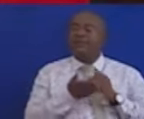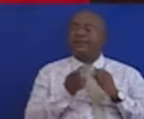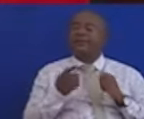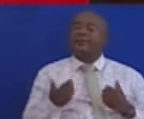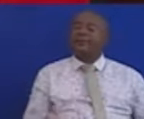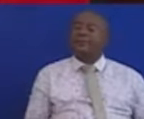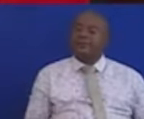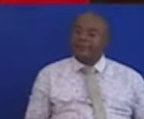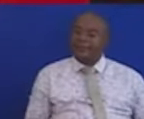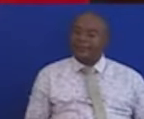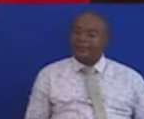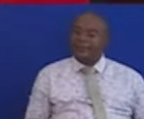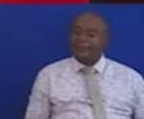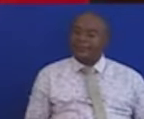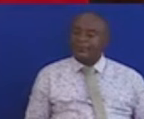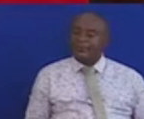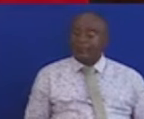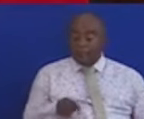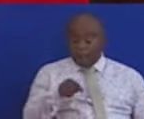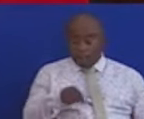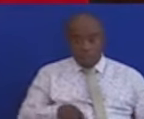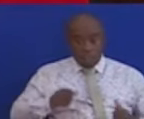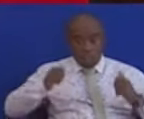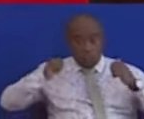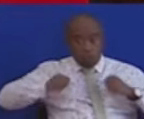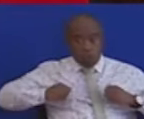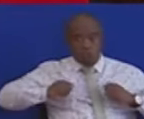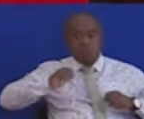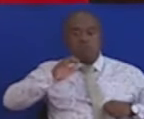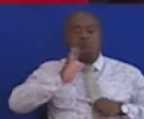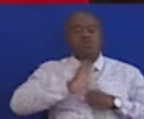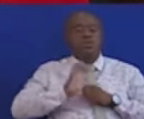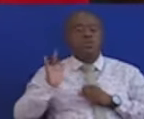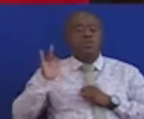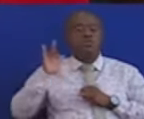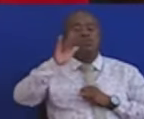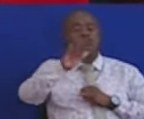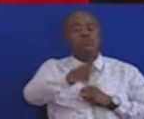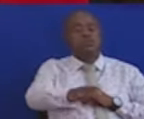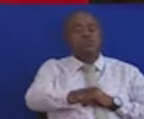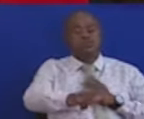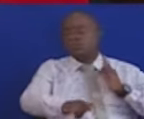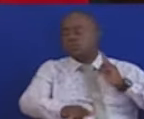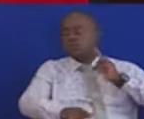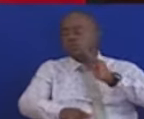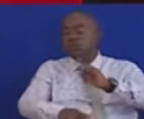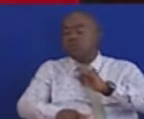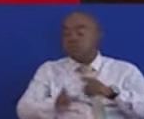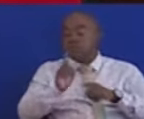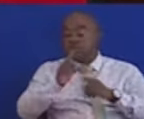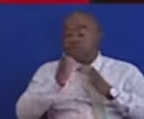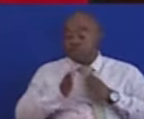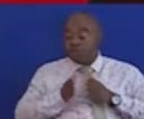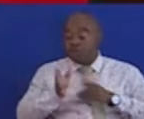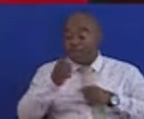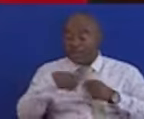haapoja wat lii wamuu kweli kweli lak MH eshima mwen kiti hizo barabar